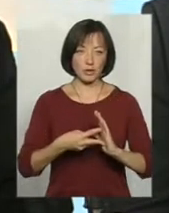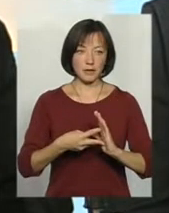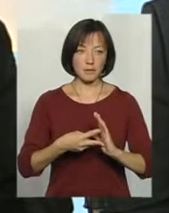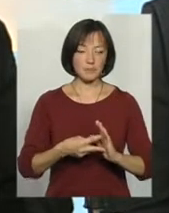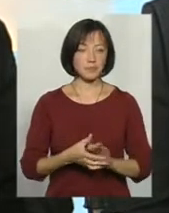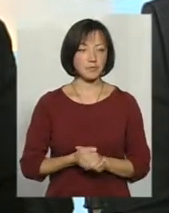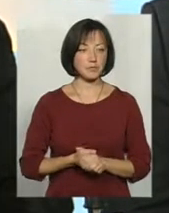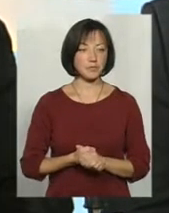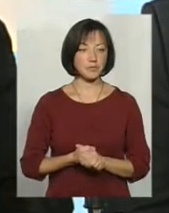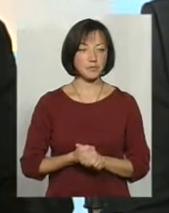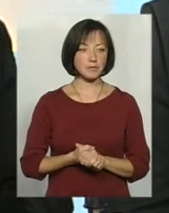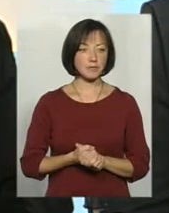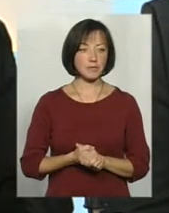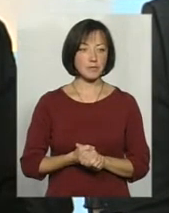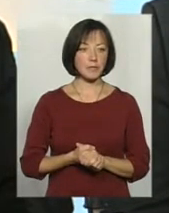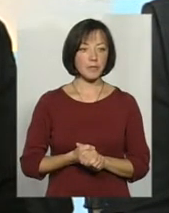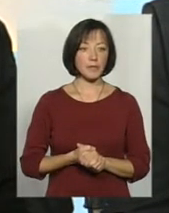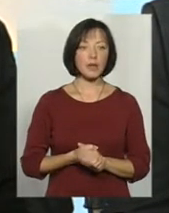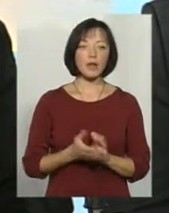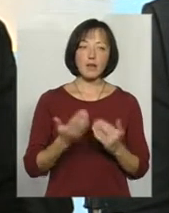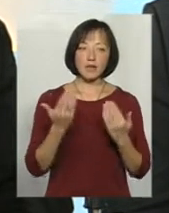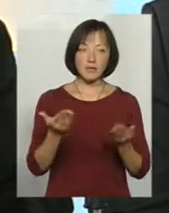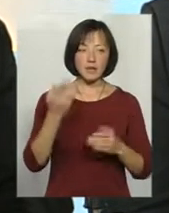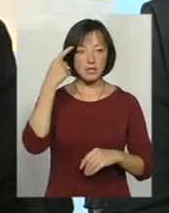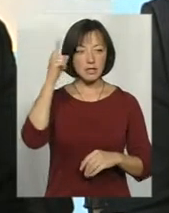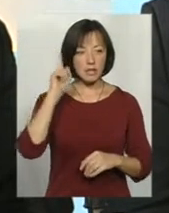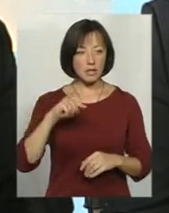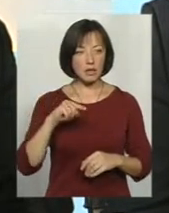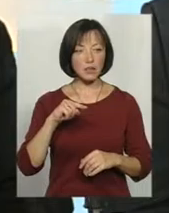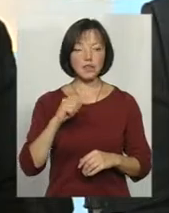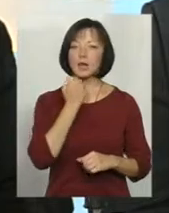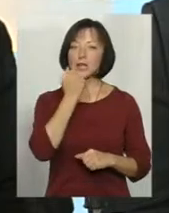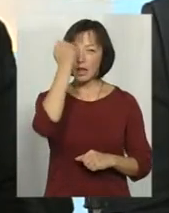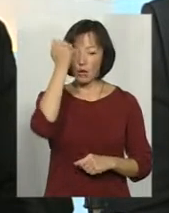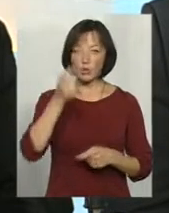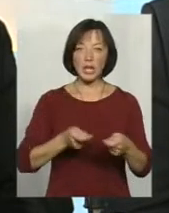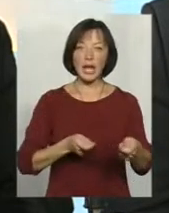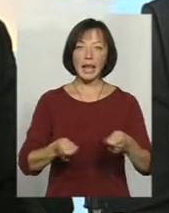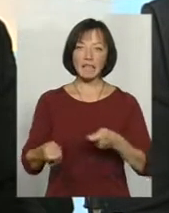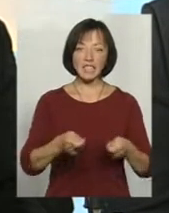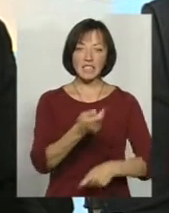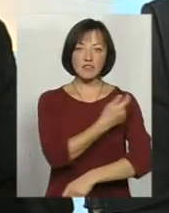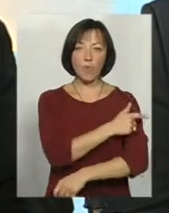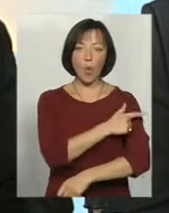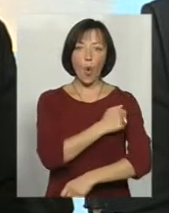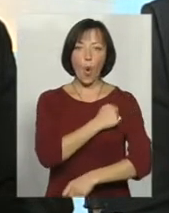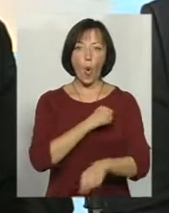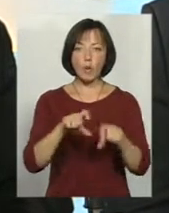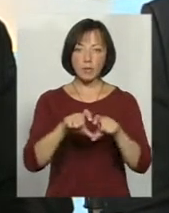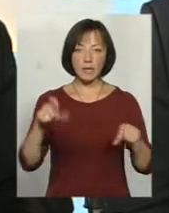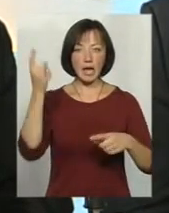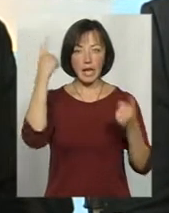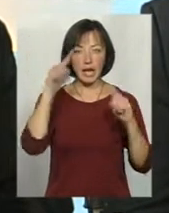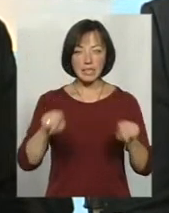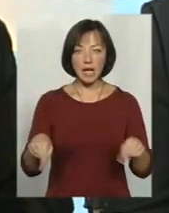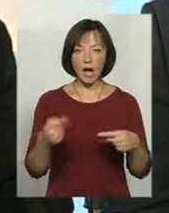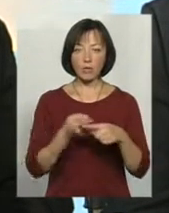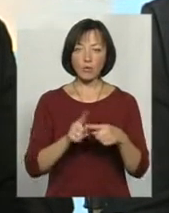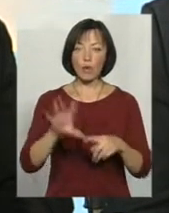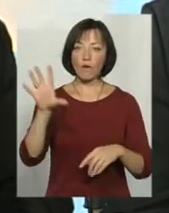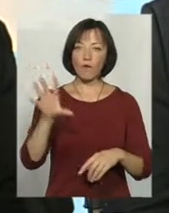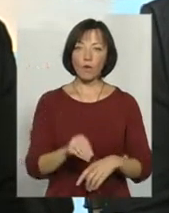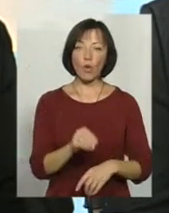Ви знаєте, дякуючи, в першу чергу, керівництву госпіталя, тому що ініціатором цього всього